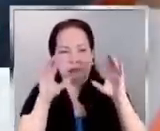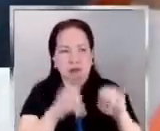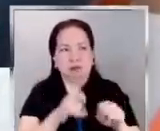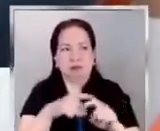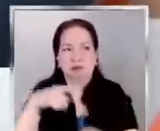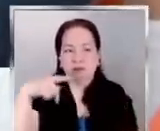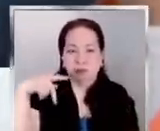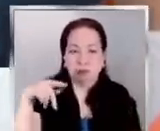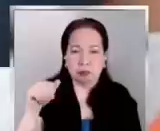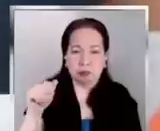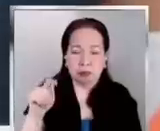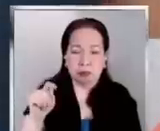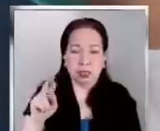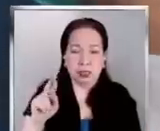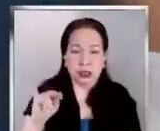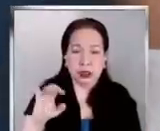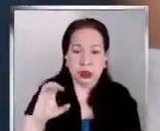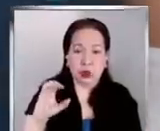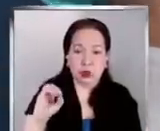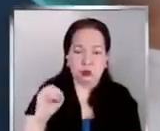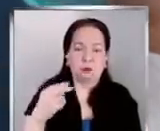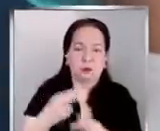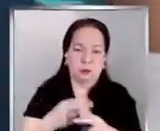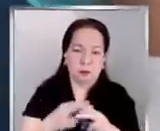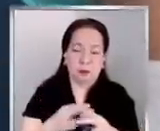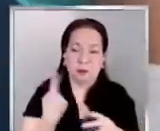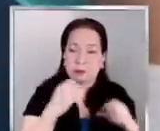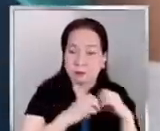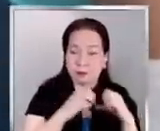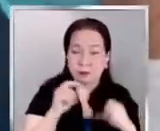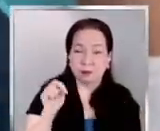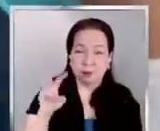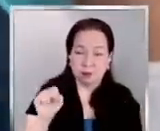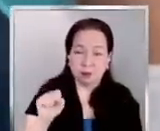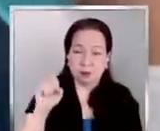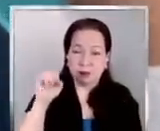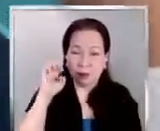Para sa GMA Integrated News, Emil Sumangil, Nakatutok, 24 Oras.